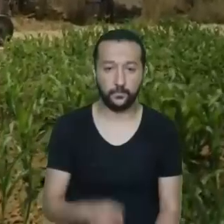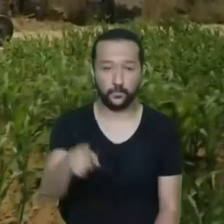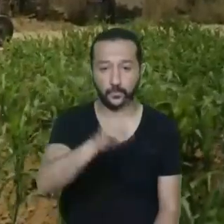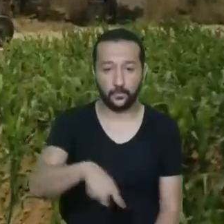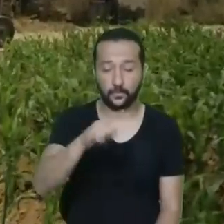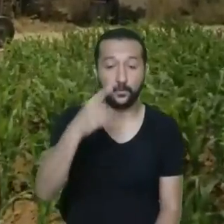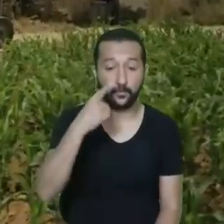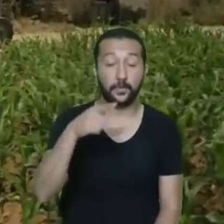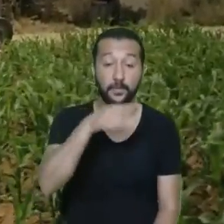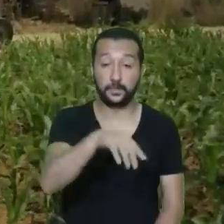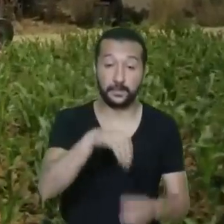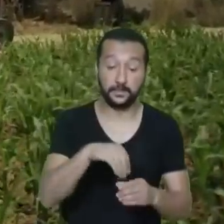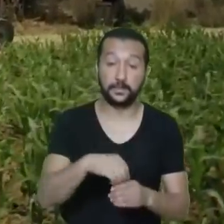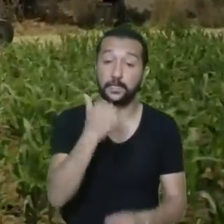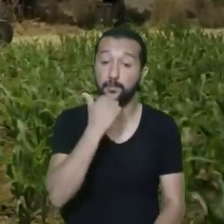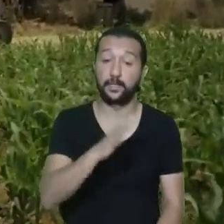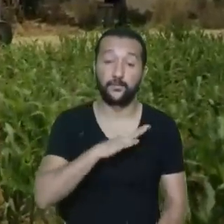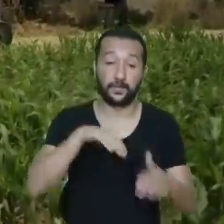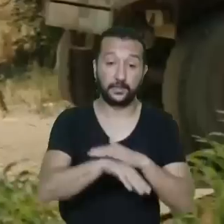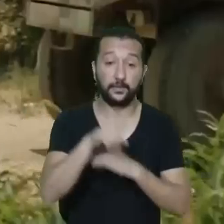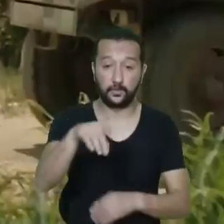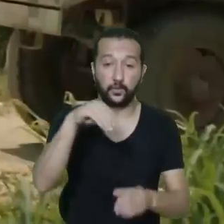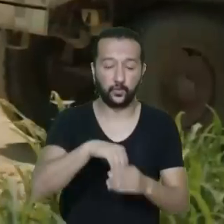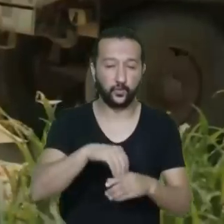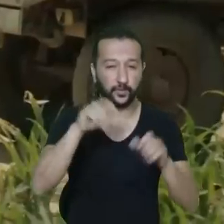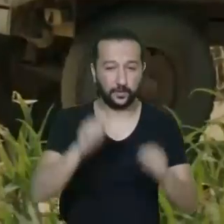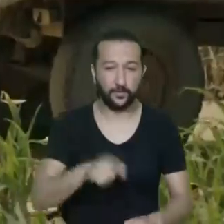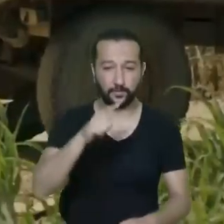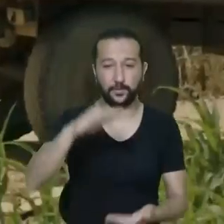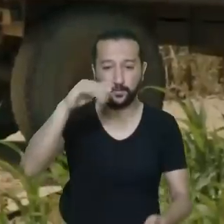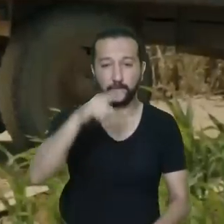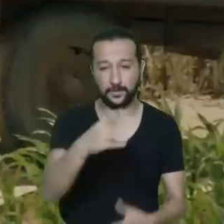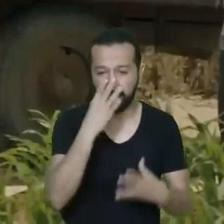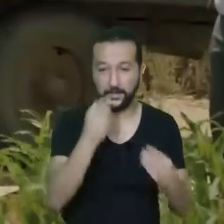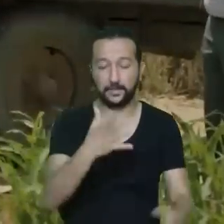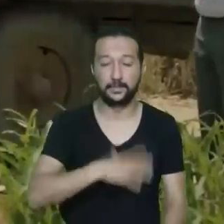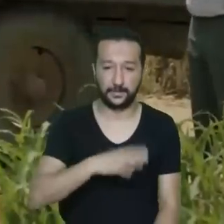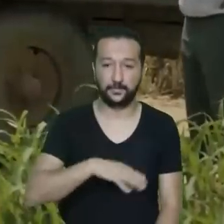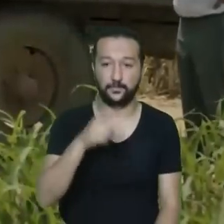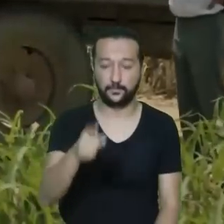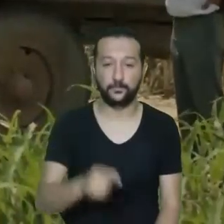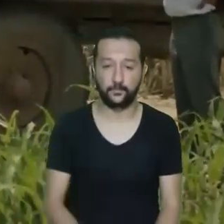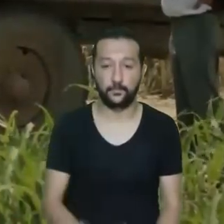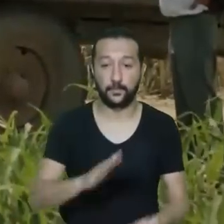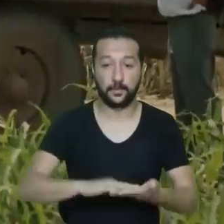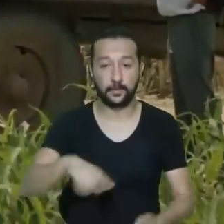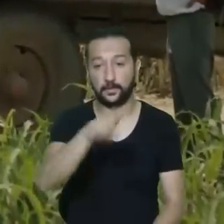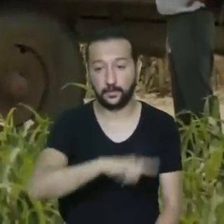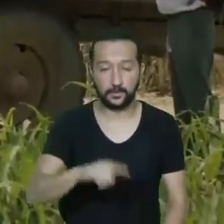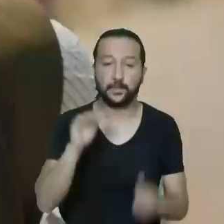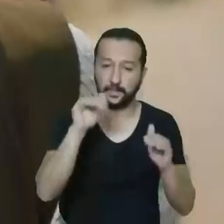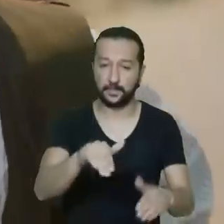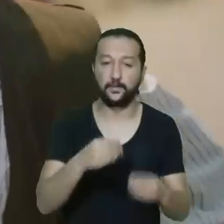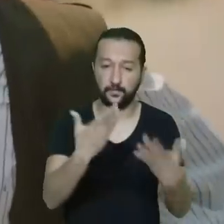Vula lan ya nesinde azıcık emanet vardı. Turşu kur dedim. Bir bidon da sana veren dedim. Arkadaşlarını da